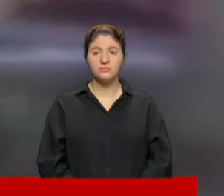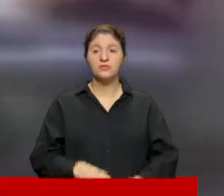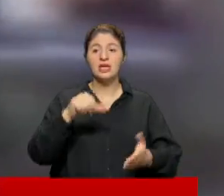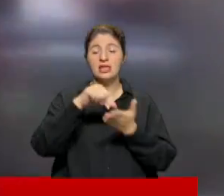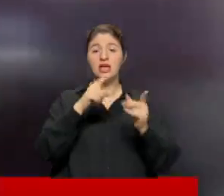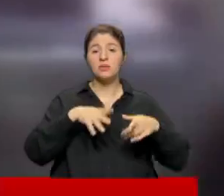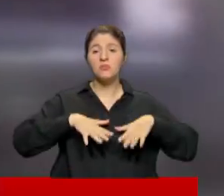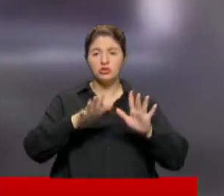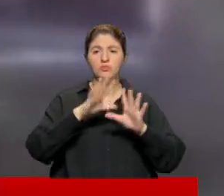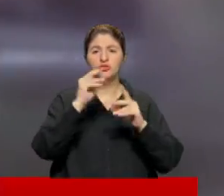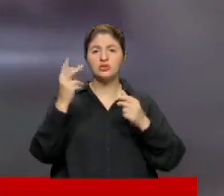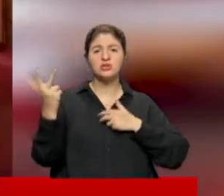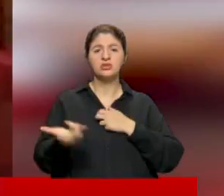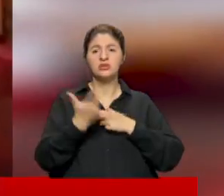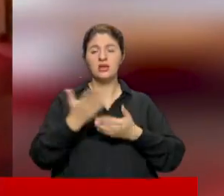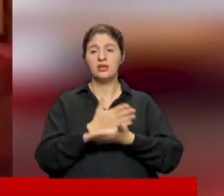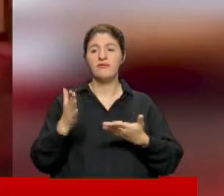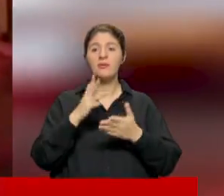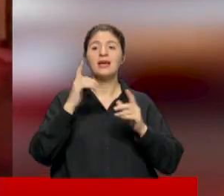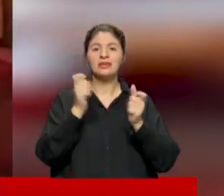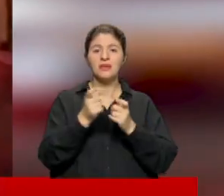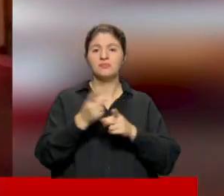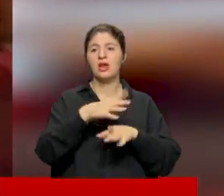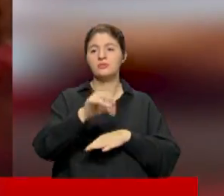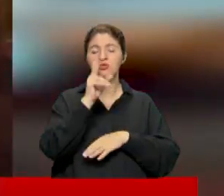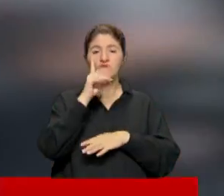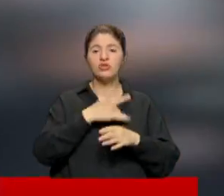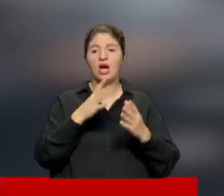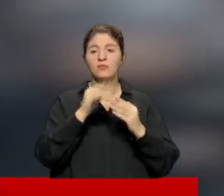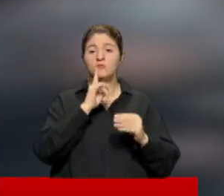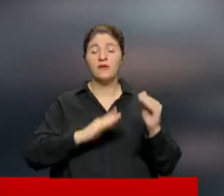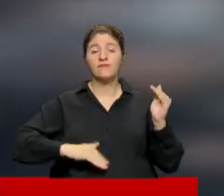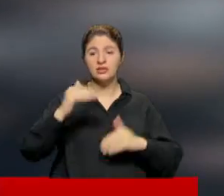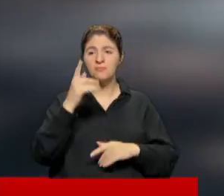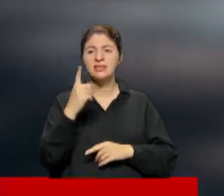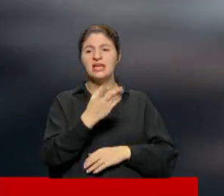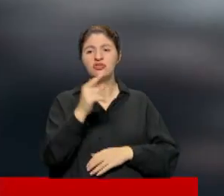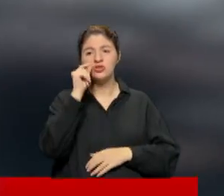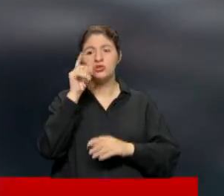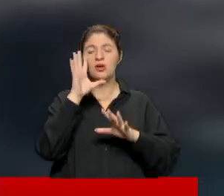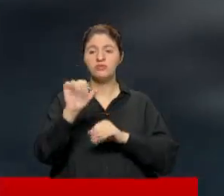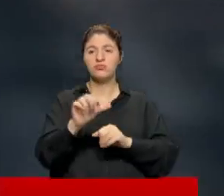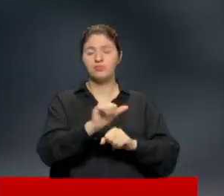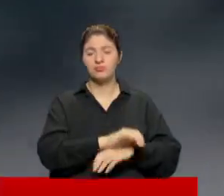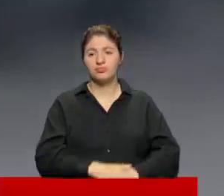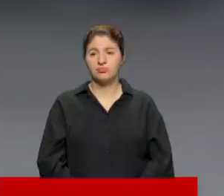İran'da protestolar tüm şiddetiyle sürüyor sivil toplum örgütlerine göre can kaybı yüzü geçti binlerce kişi